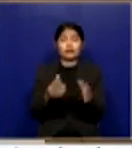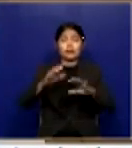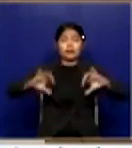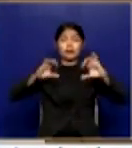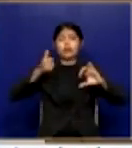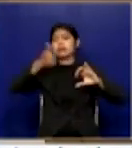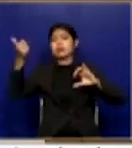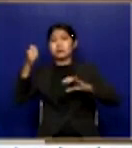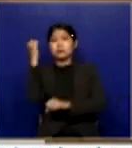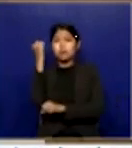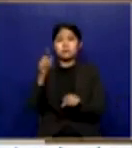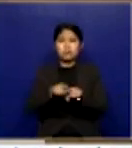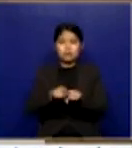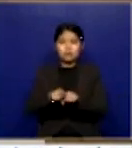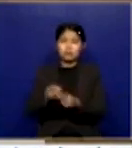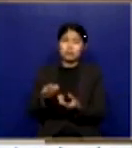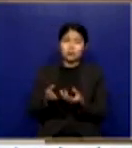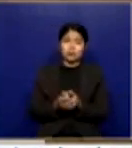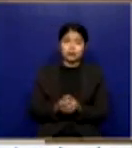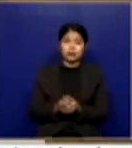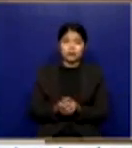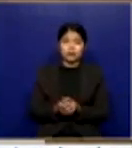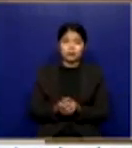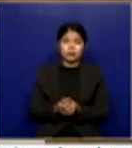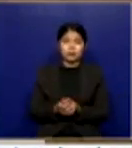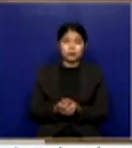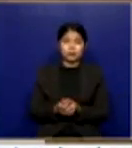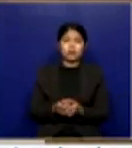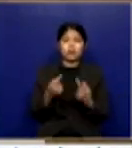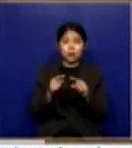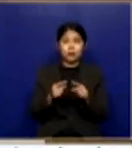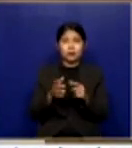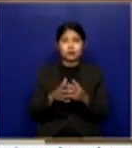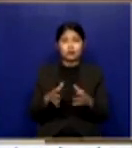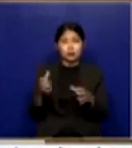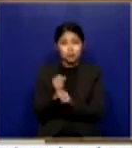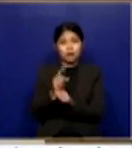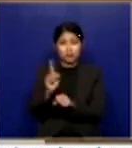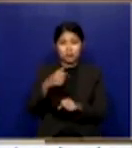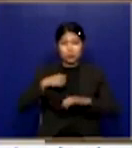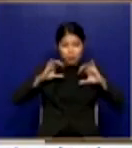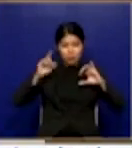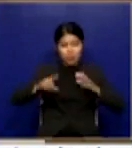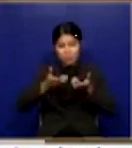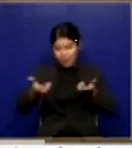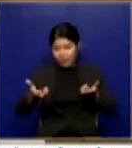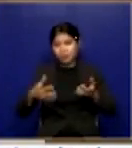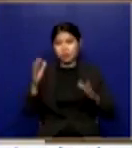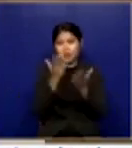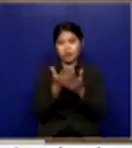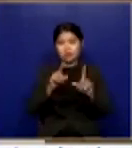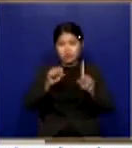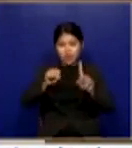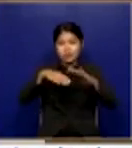ก่อนนะครับแต่ไม่เคยได้ได้ได้คัดแยกออกมาแล้วมันจะเป็นต้องแยกออกมาผู้จะได้ต่ำกว่า